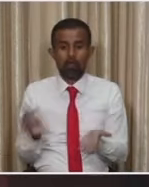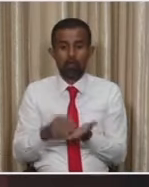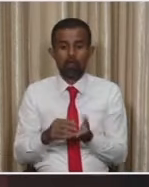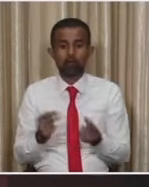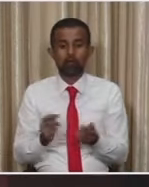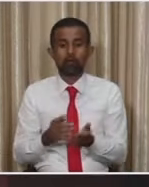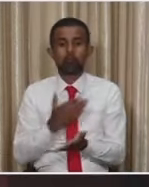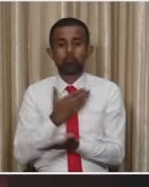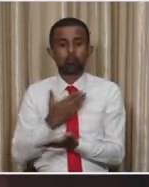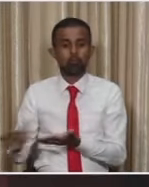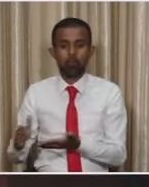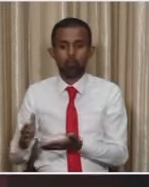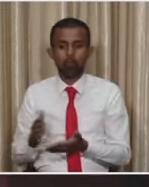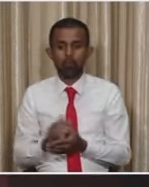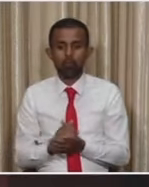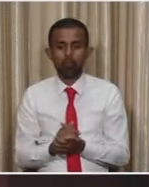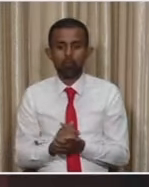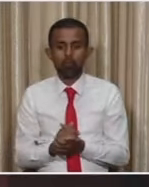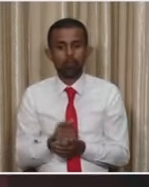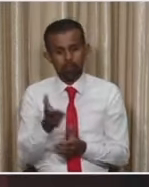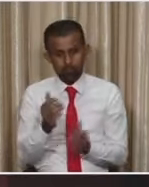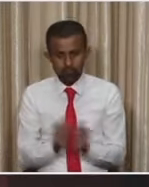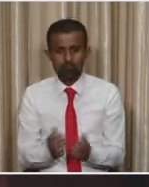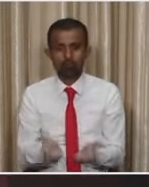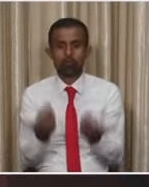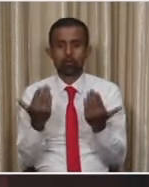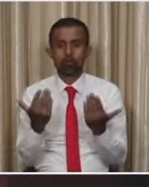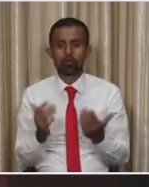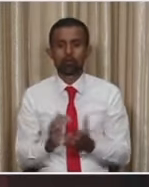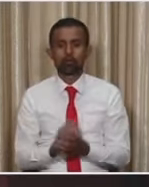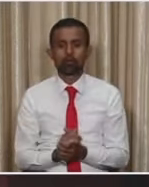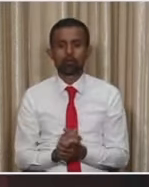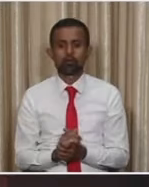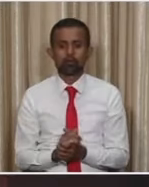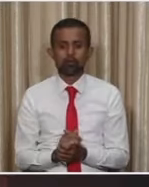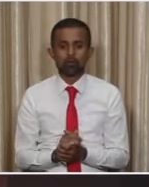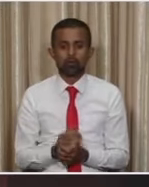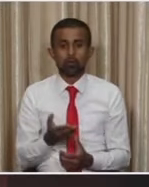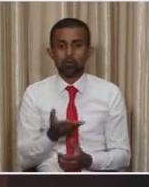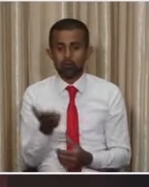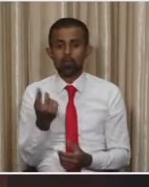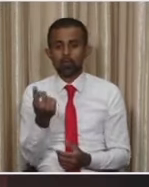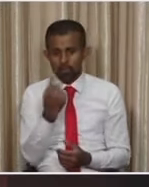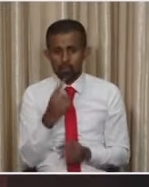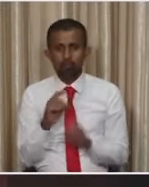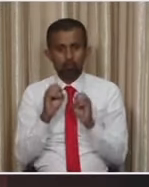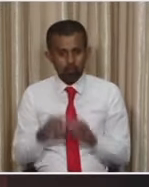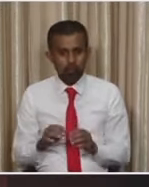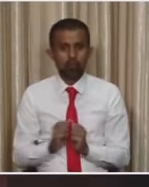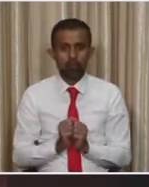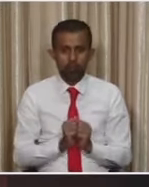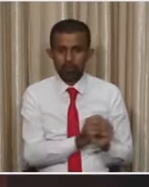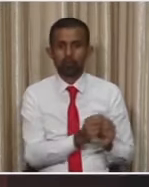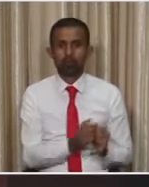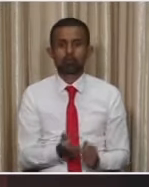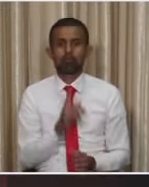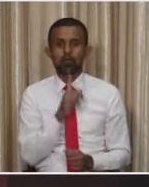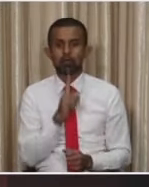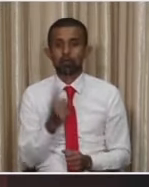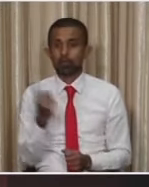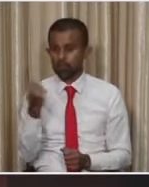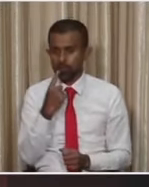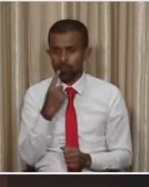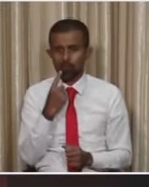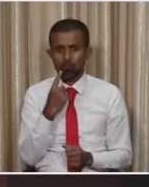කරේ කපලා දාන එක, ඒක ක්‍රියාත්මක කරන්න. මම මේ කියන්නේ මේ සභාවේ ඔබතුමන්ලා කියන දේ කරන්නයි කියන එක මම කියන්නේ. කියන දේට